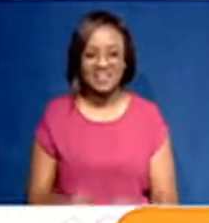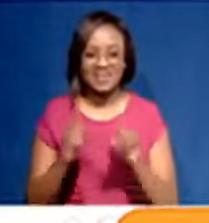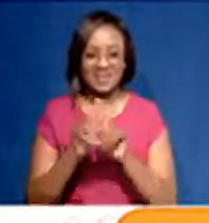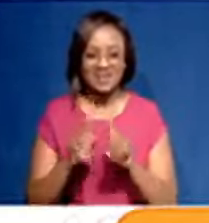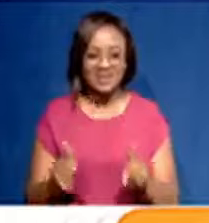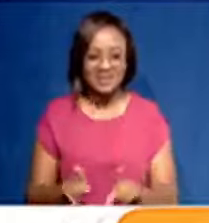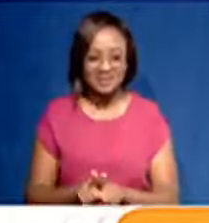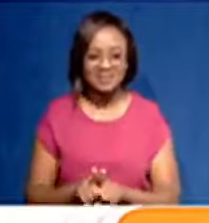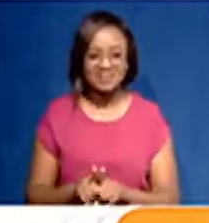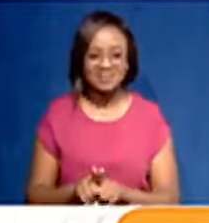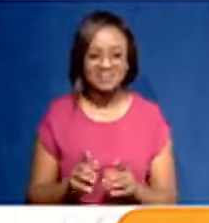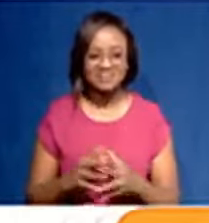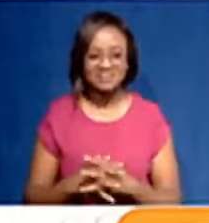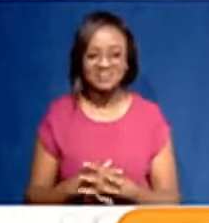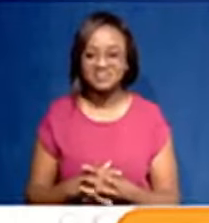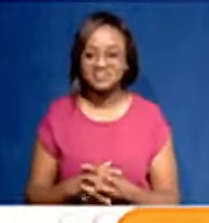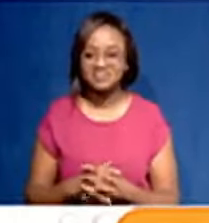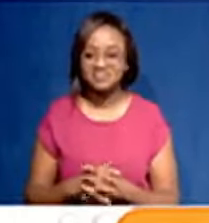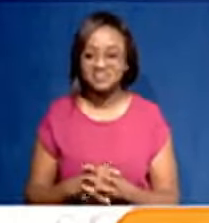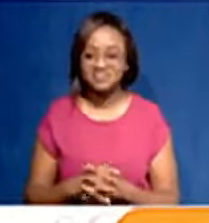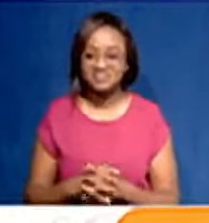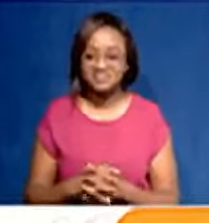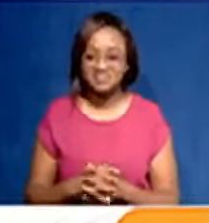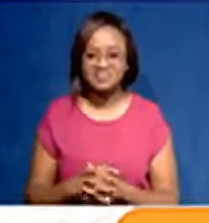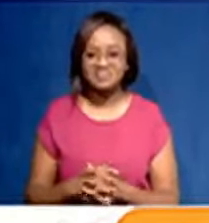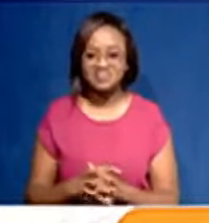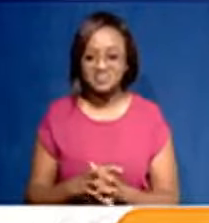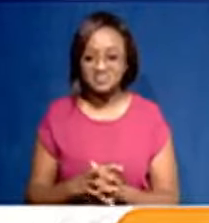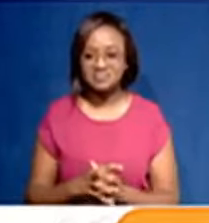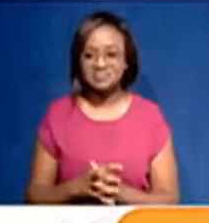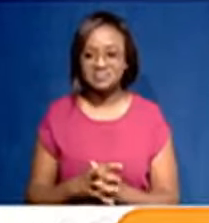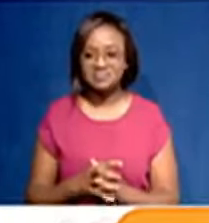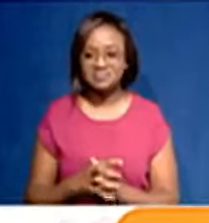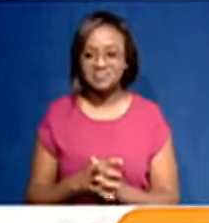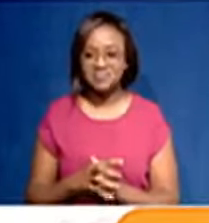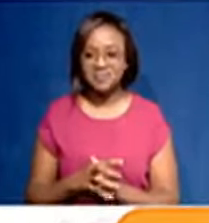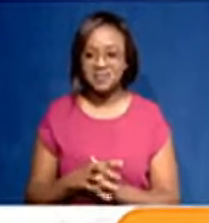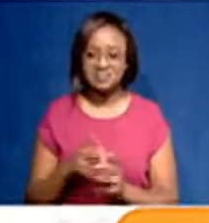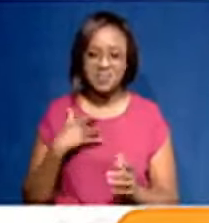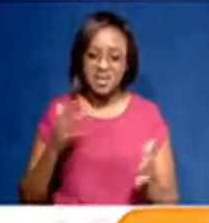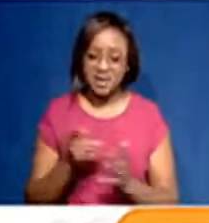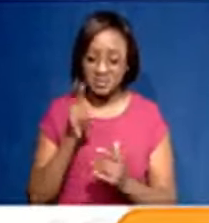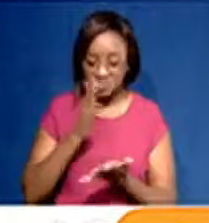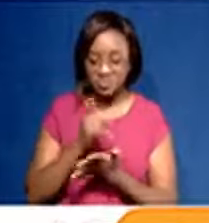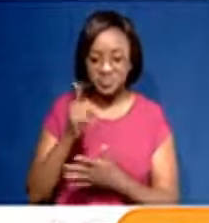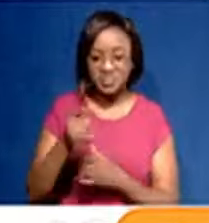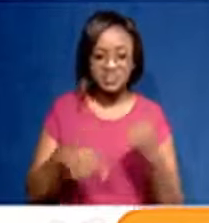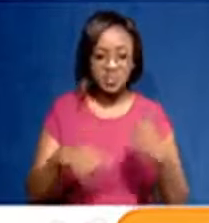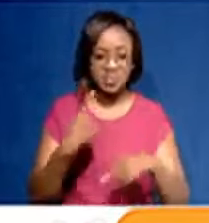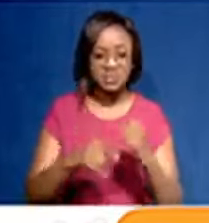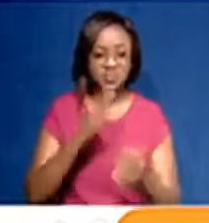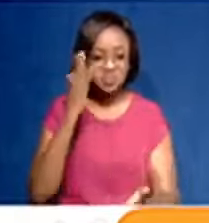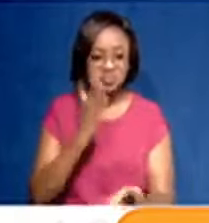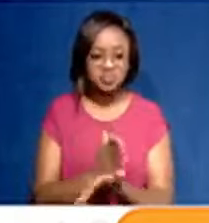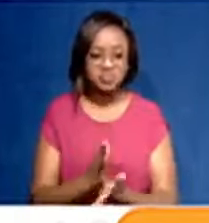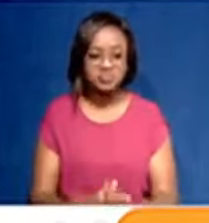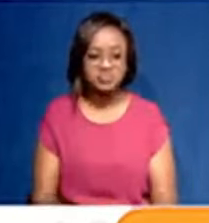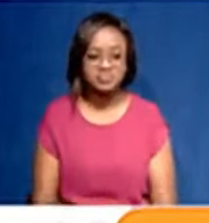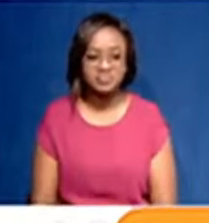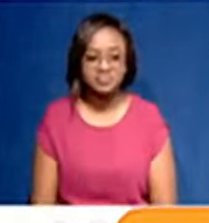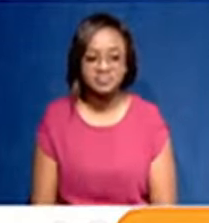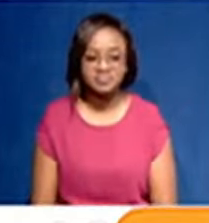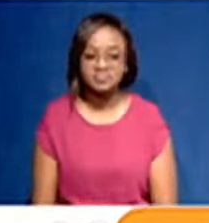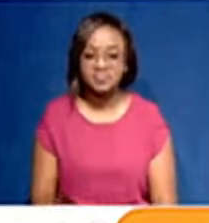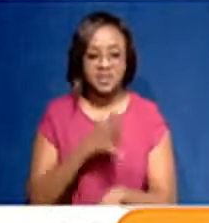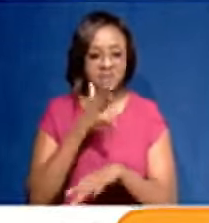mmejipanga vile inafaa. Namwonanga tu akicheza. Namwambia hii mchezo si kweli. Ananiambia ni kweli. Unamwambianga